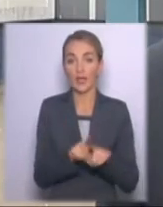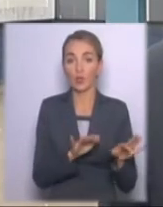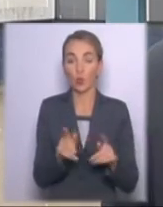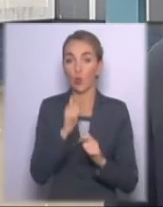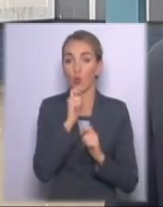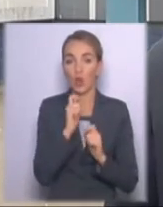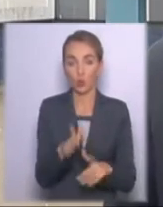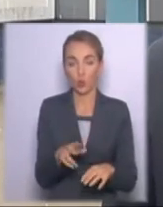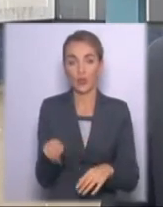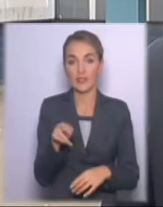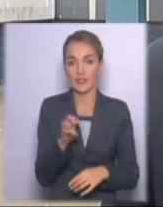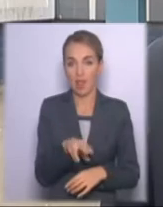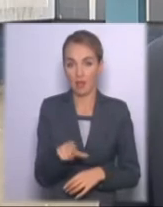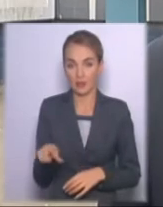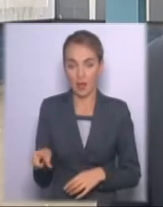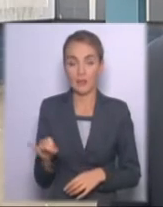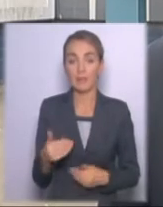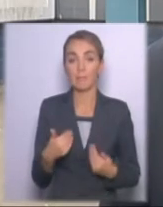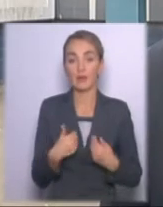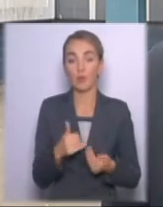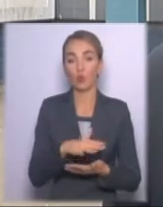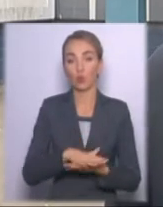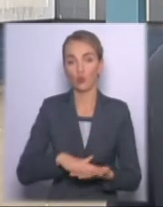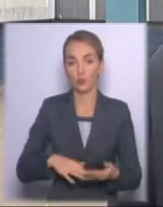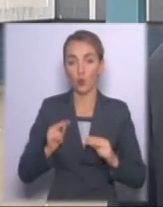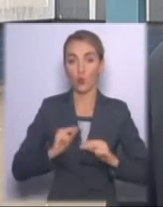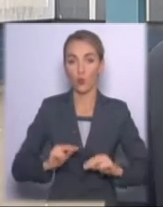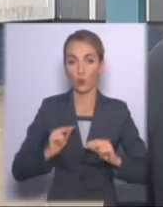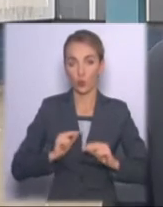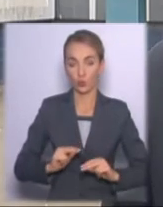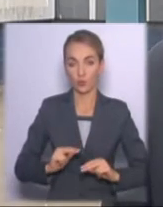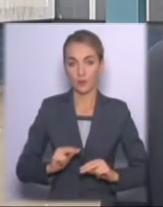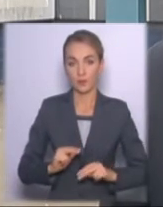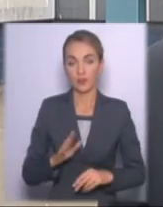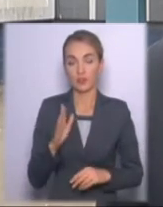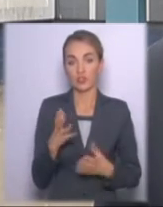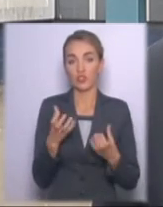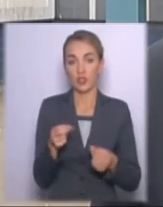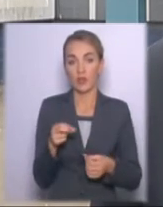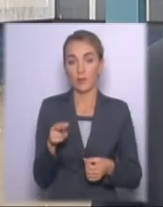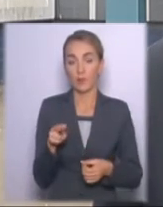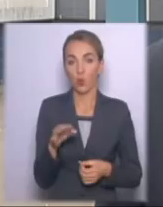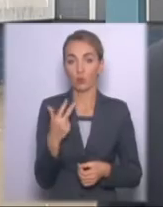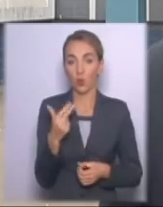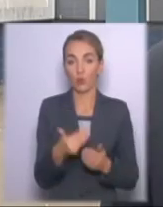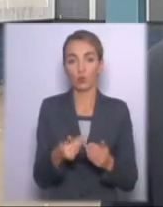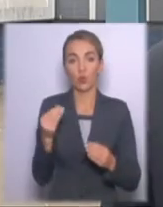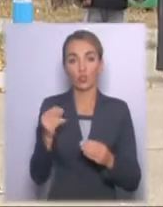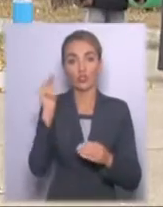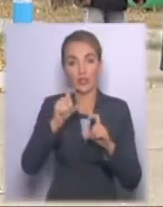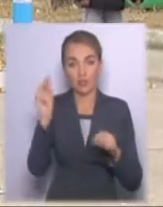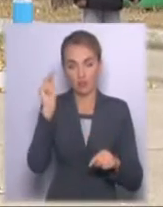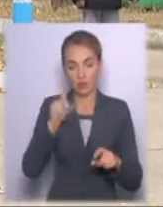подарунок деснянцям. І ми продовжуємо роботу ще по трьом дошкільним навчальним